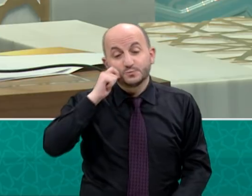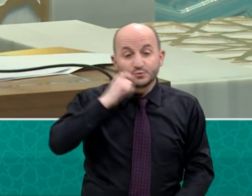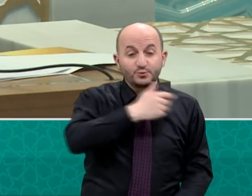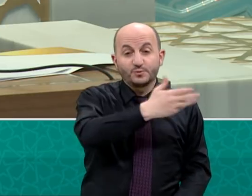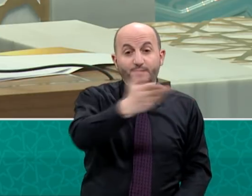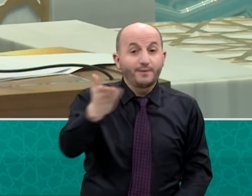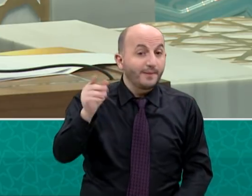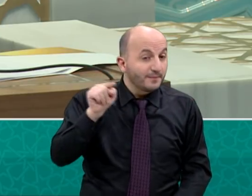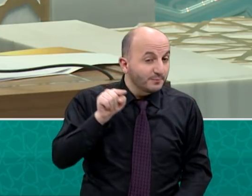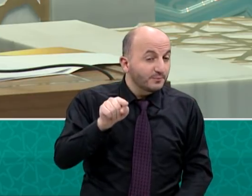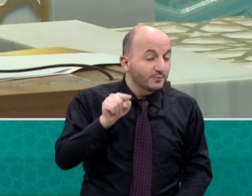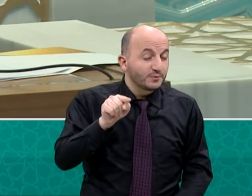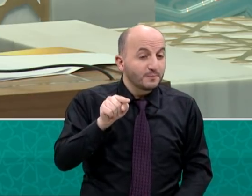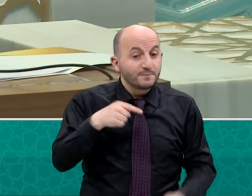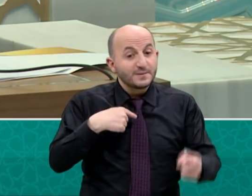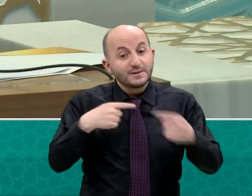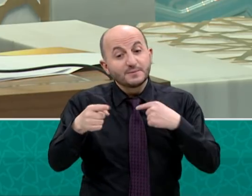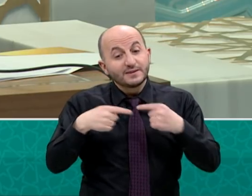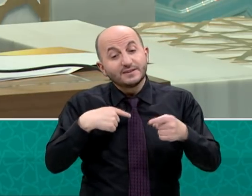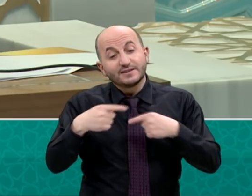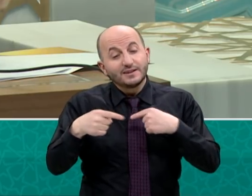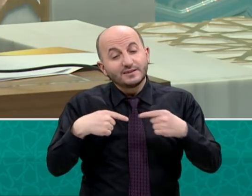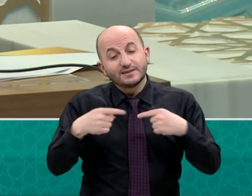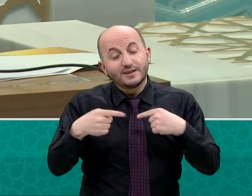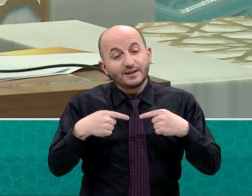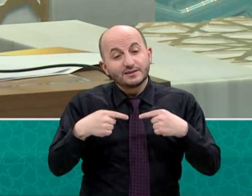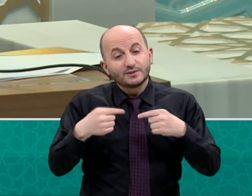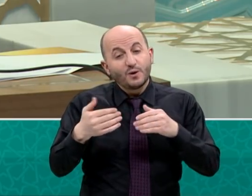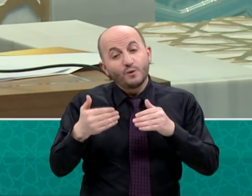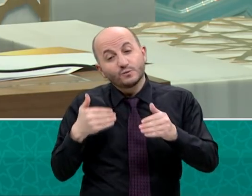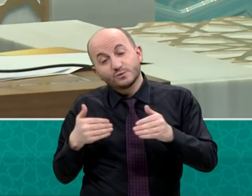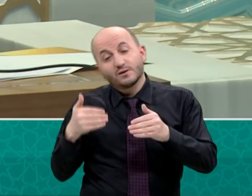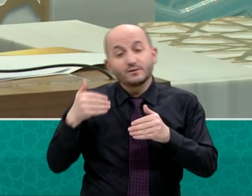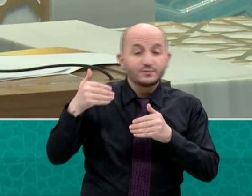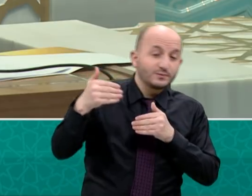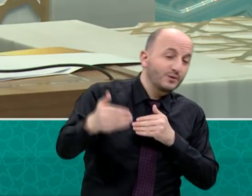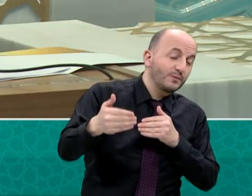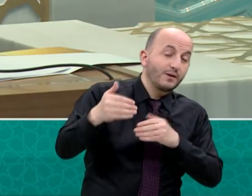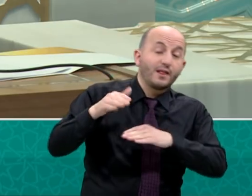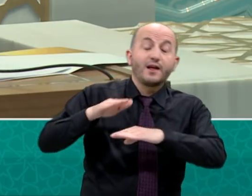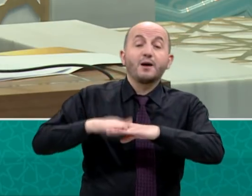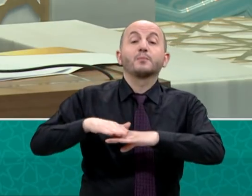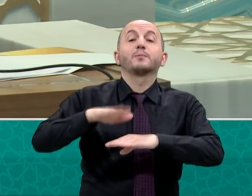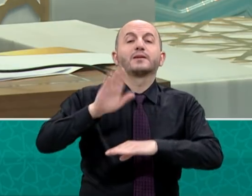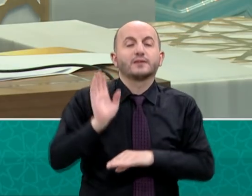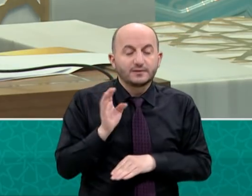Müslümanların bunu birbirleri arasında bir önceleme veyahut da sonralama yapmadan,